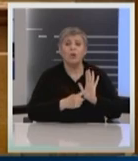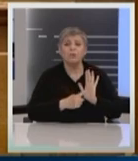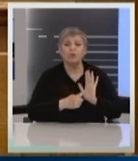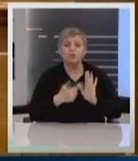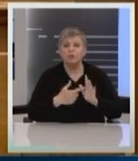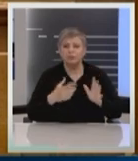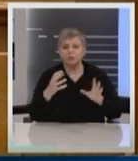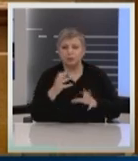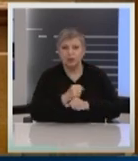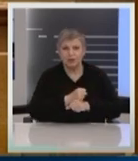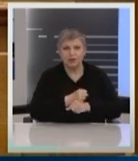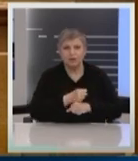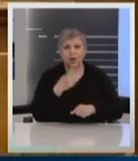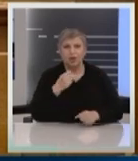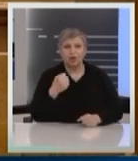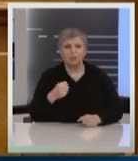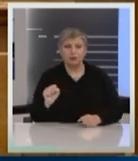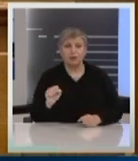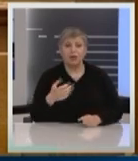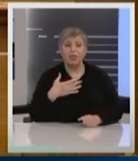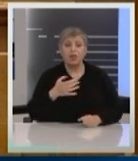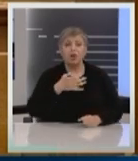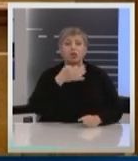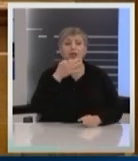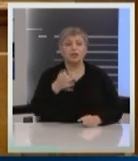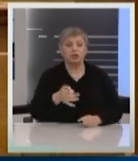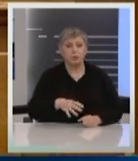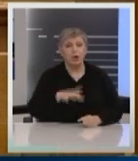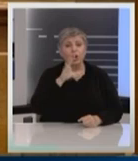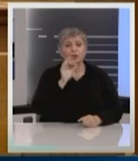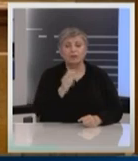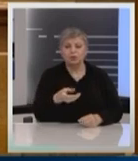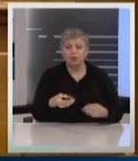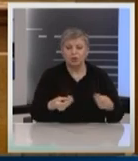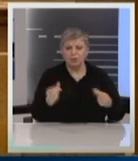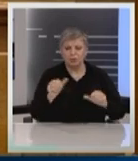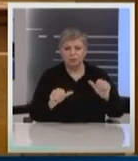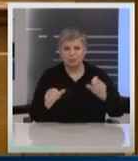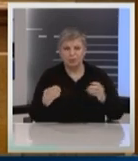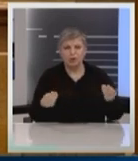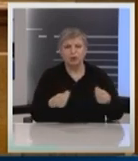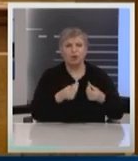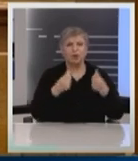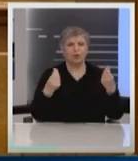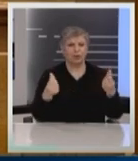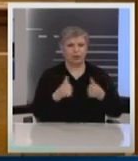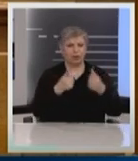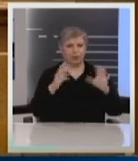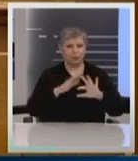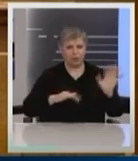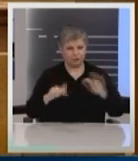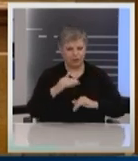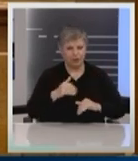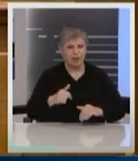λοιπόν ότι αυτός ο τρόπος που πέρασε αυτός ο νόμος είναι αλχημία. Η Εκκλησία, κύριε Βίτσα, δεν θέλει